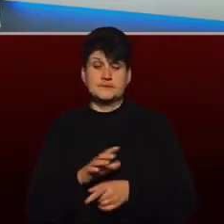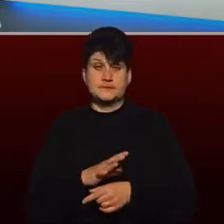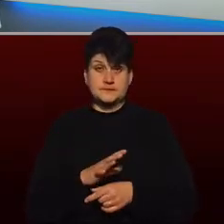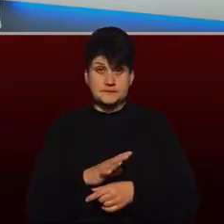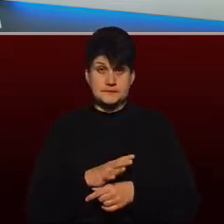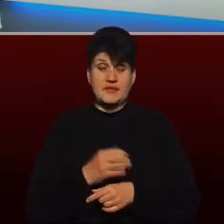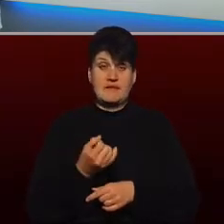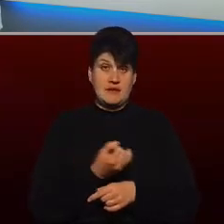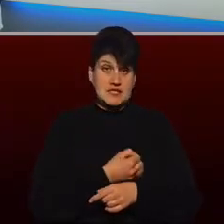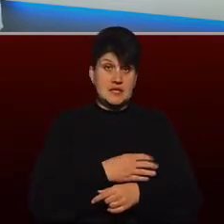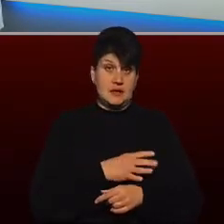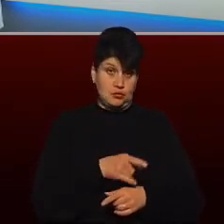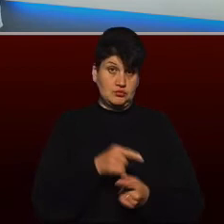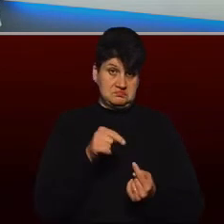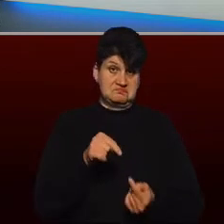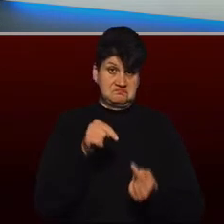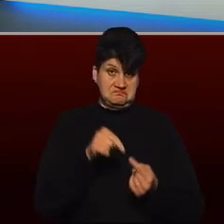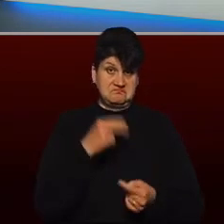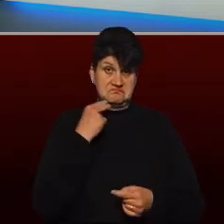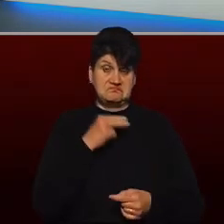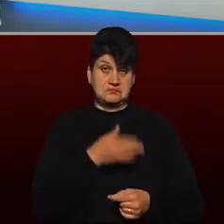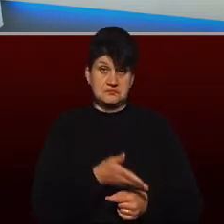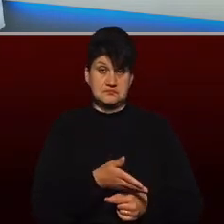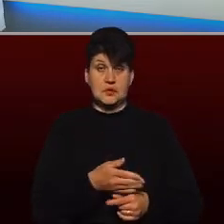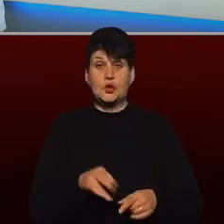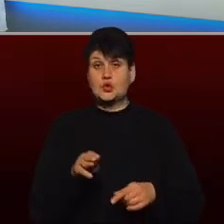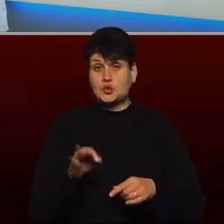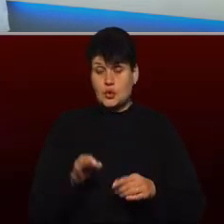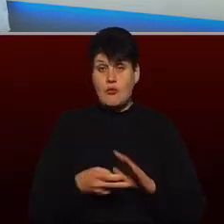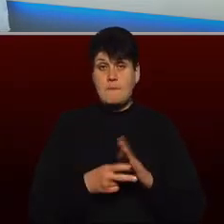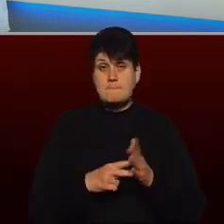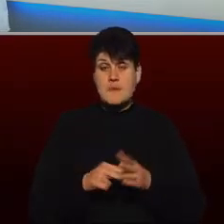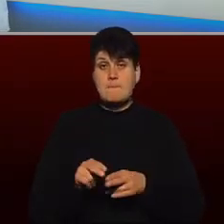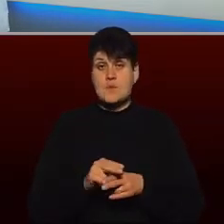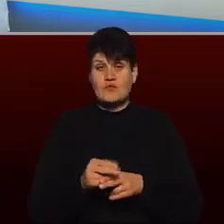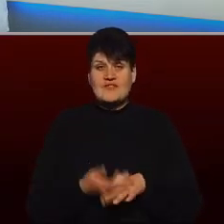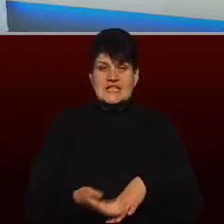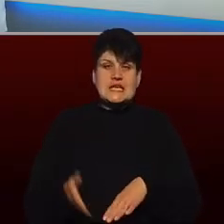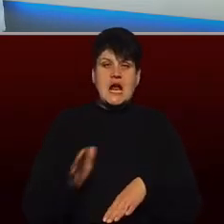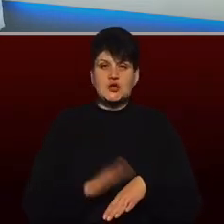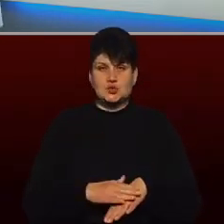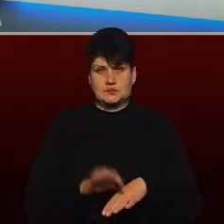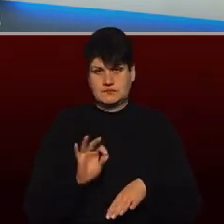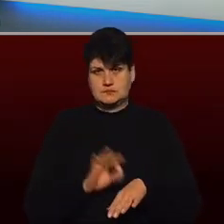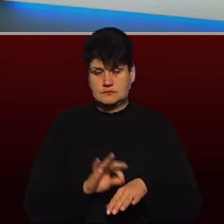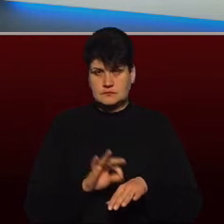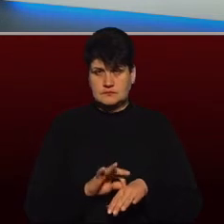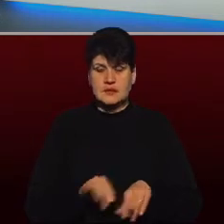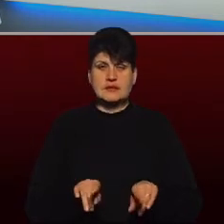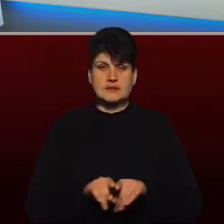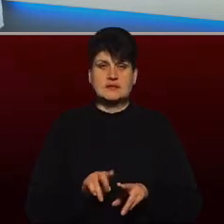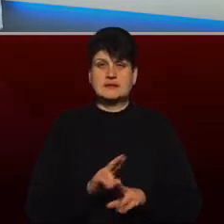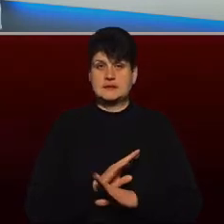були ефективними, то саме в плані профілактики тяжкого перебігу, а так само летальності,